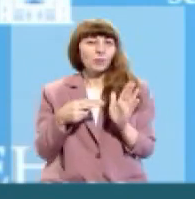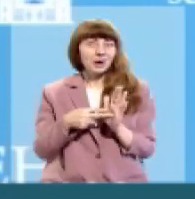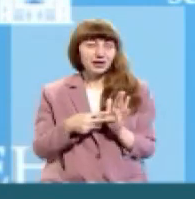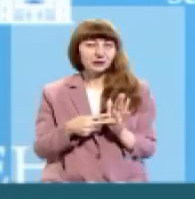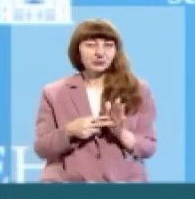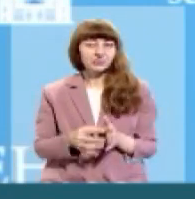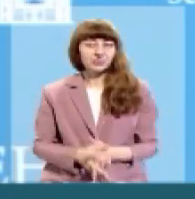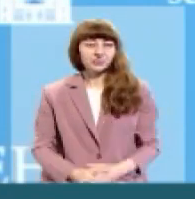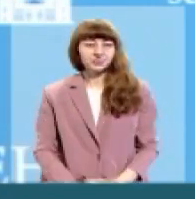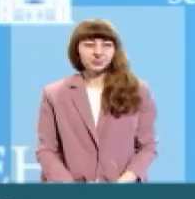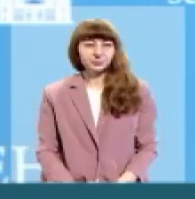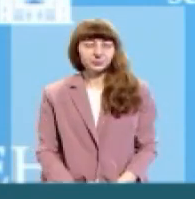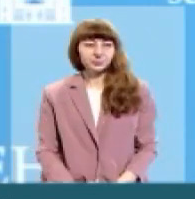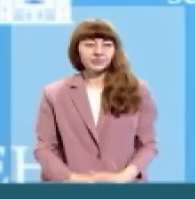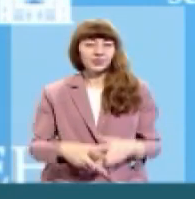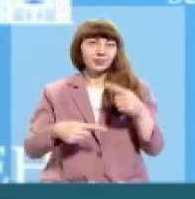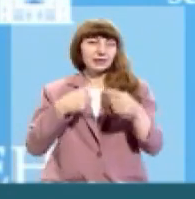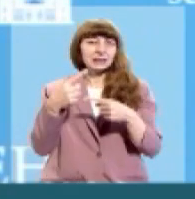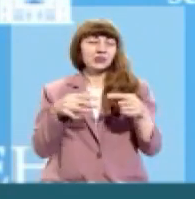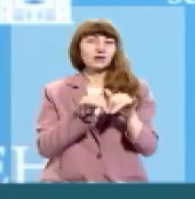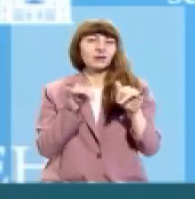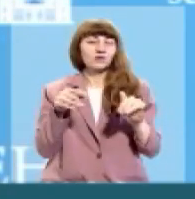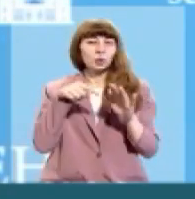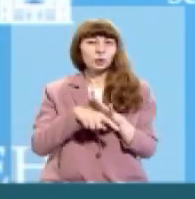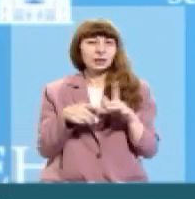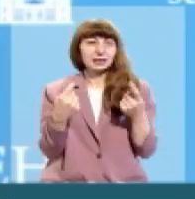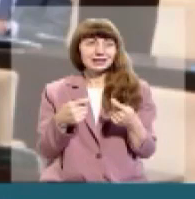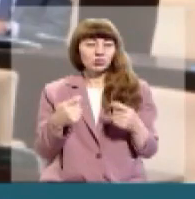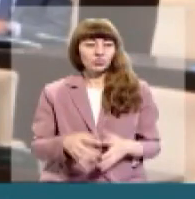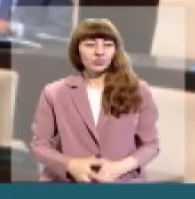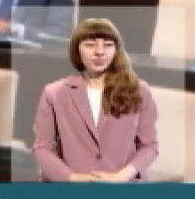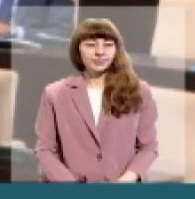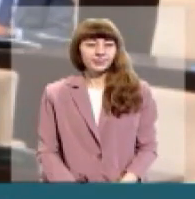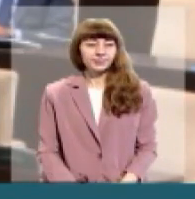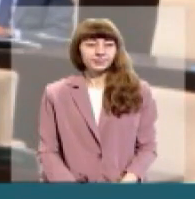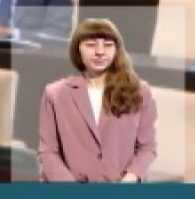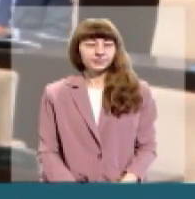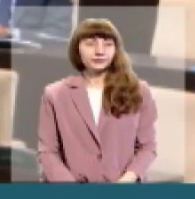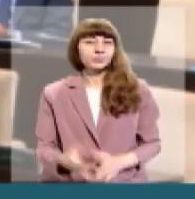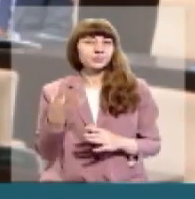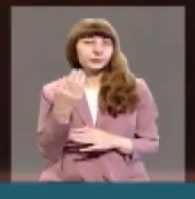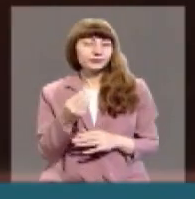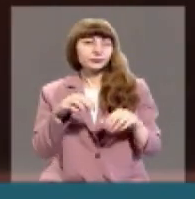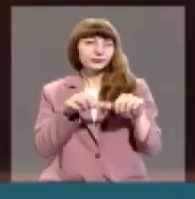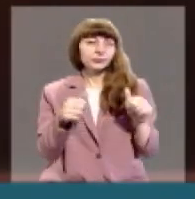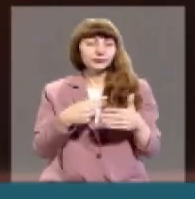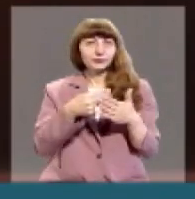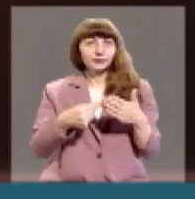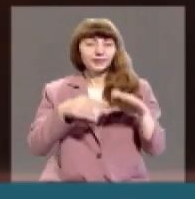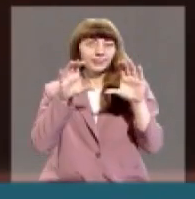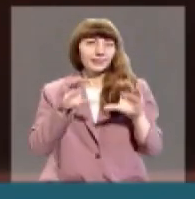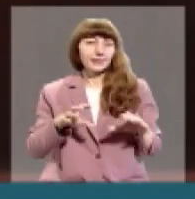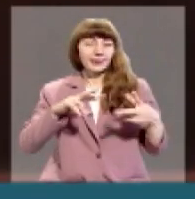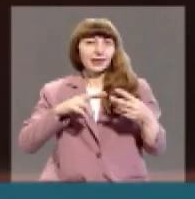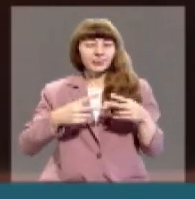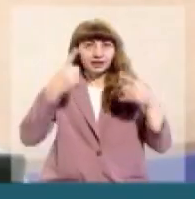ішкі сауданы дамыту сияқты бағыттардан құралады. Бұдан бөлек Сенатта Қазақстан-Қытай арасында ақпарат